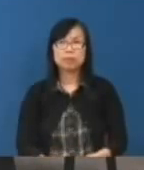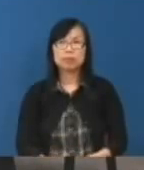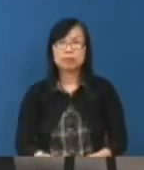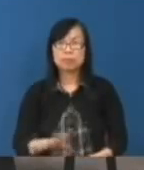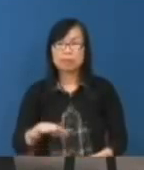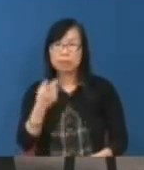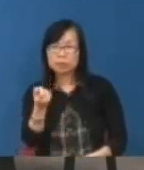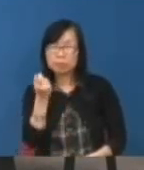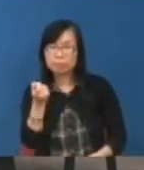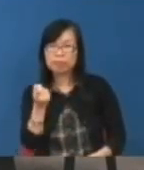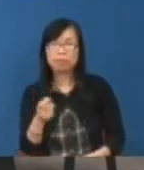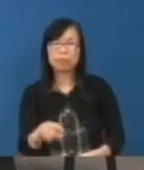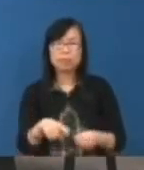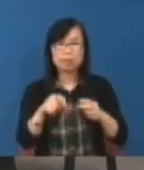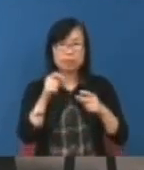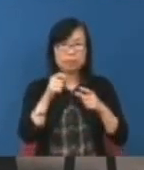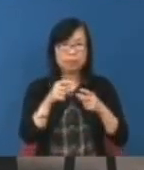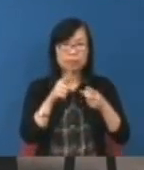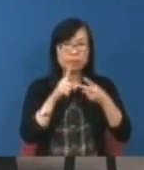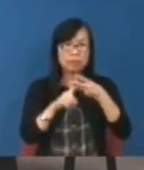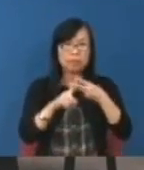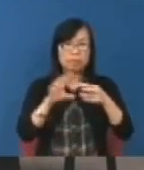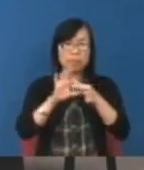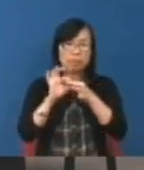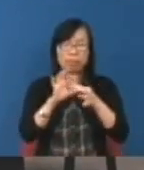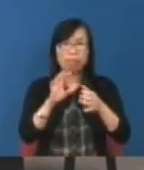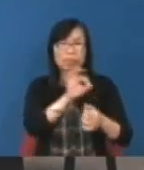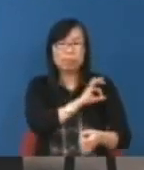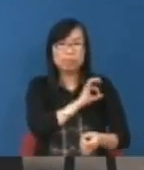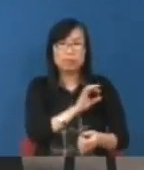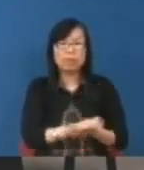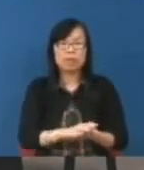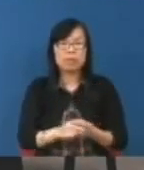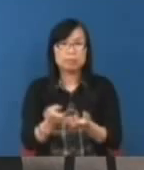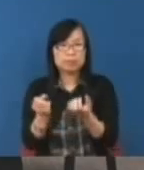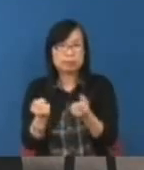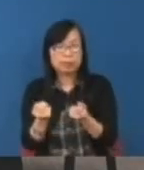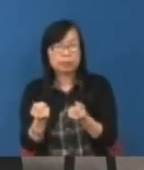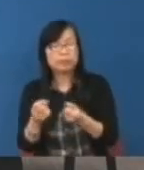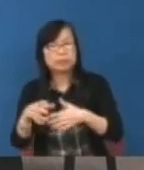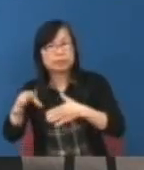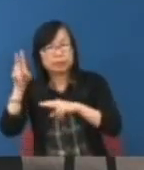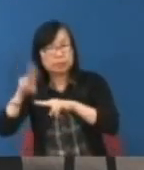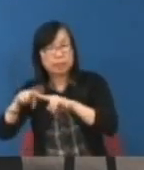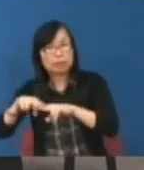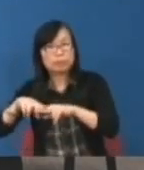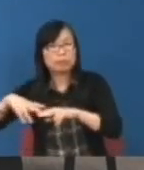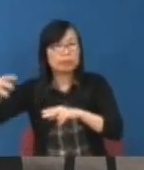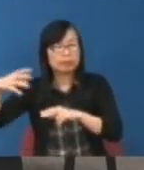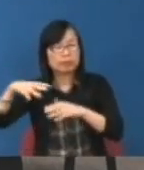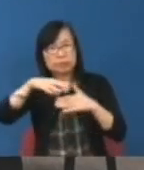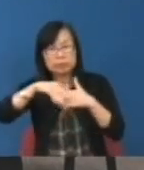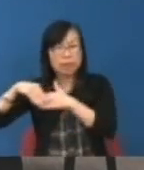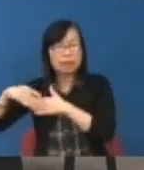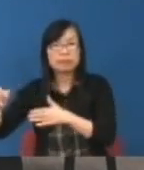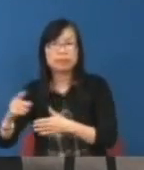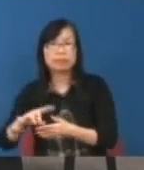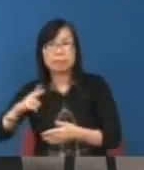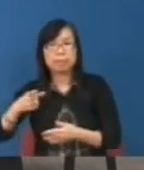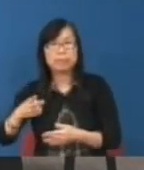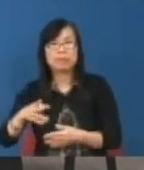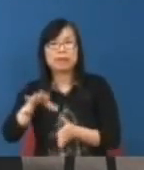你呢個工聯會是一個非常之特殊的工會，受呢個中國共產黨領導噶嘛，係咪？中國共產黨啊，雖然而家有變曬質，